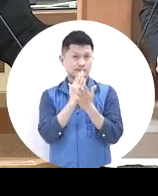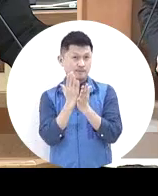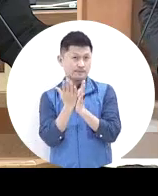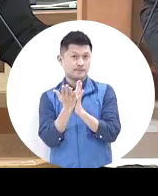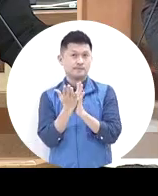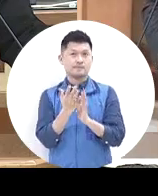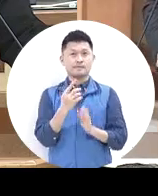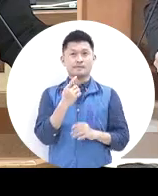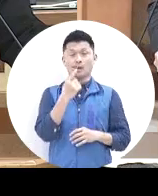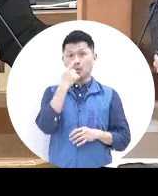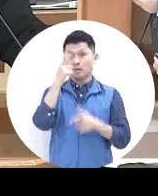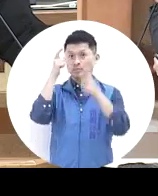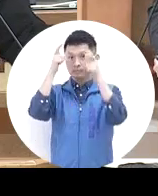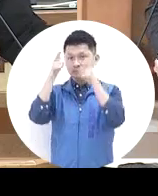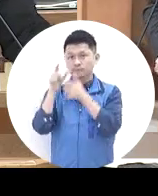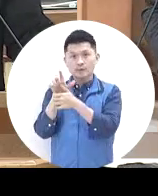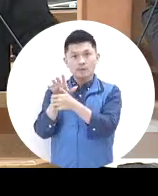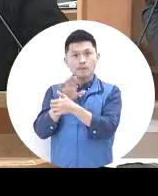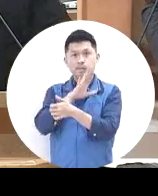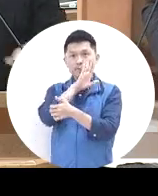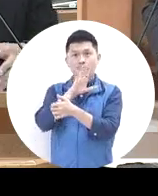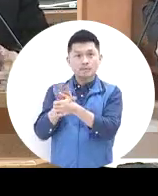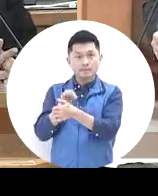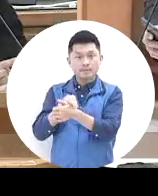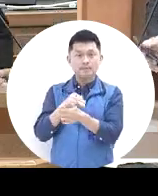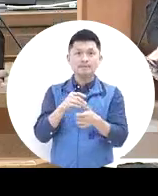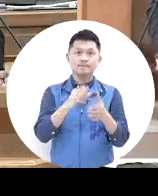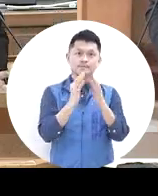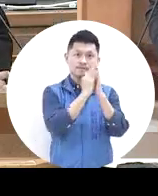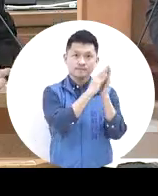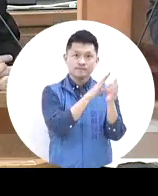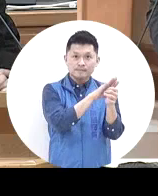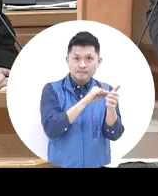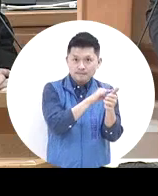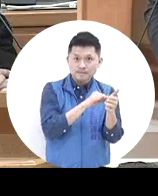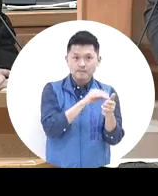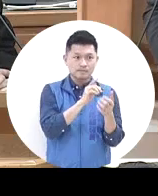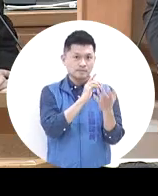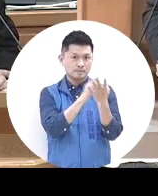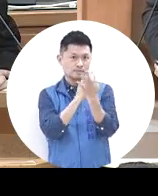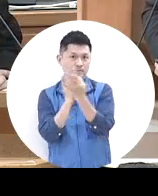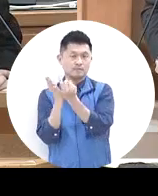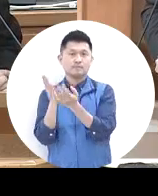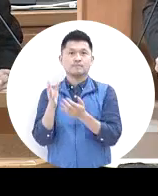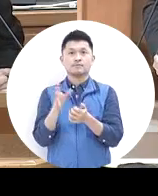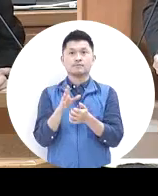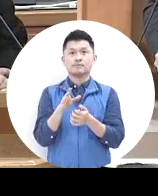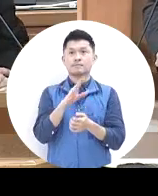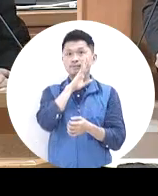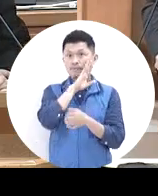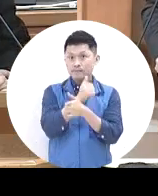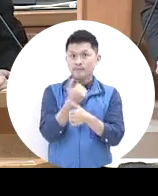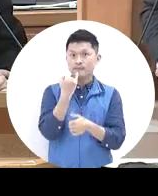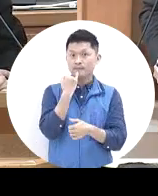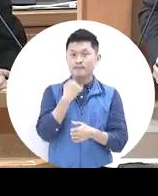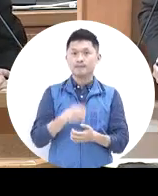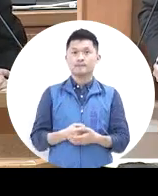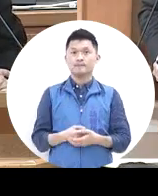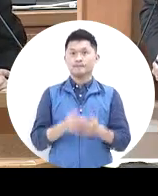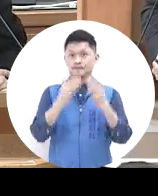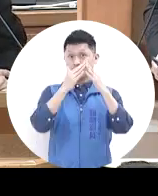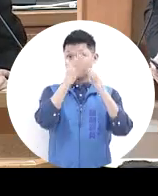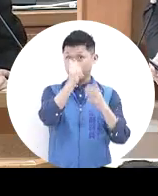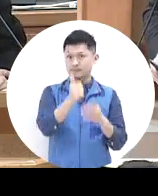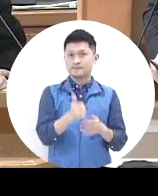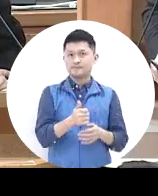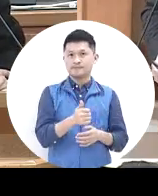高雄，也有参考桃园，这些都是可以参考的哦。那也拜托市长，是不是哈？会